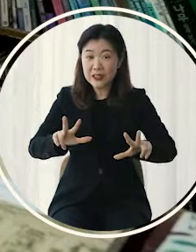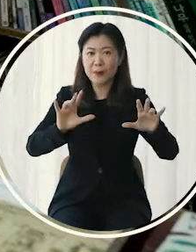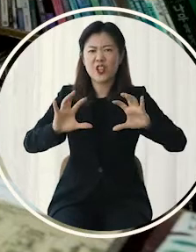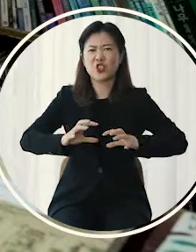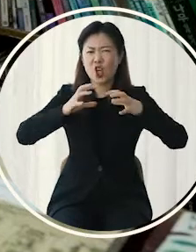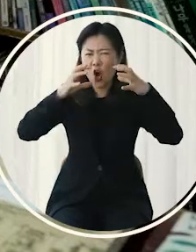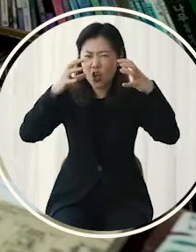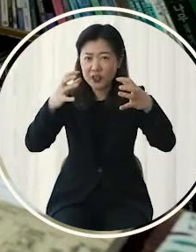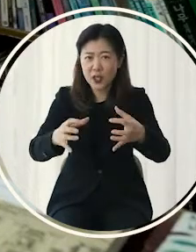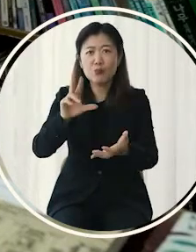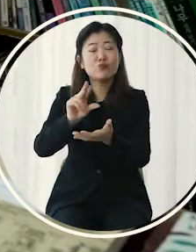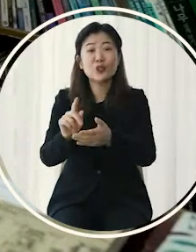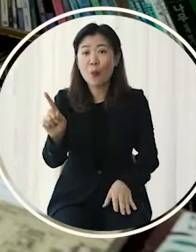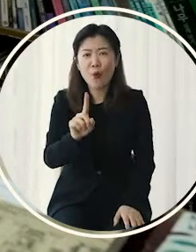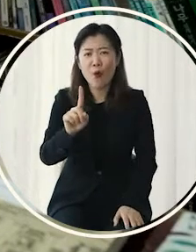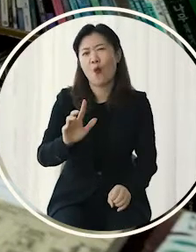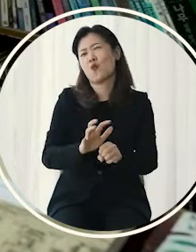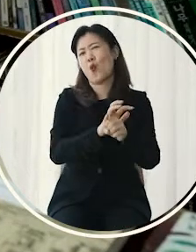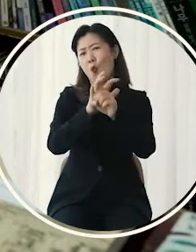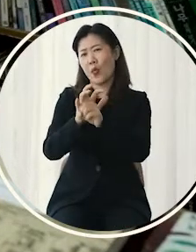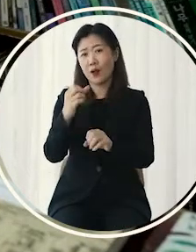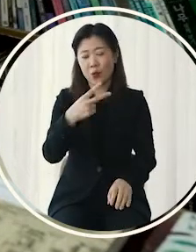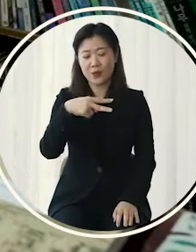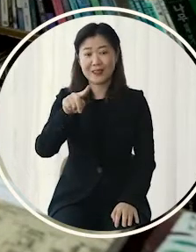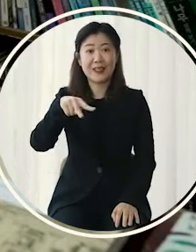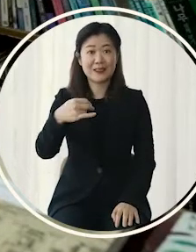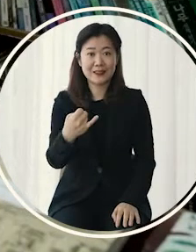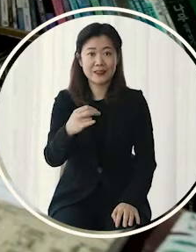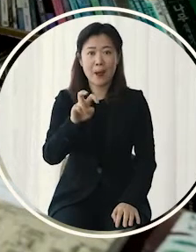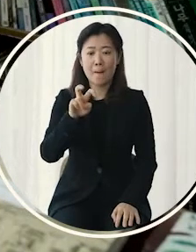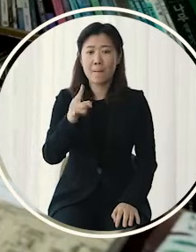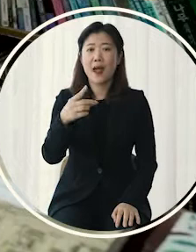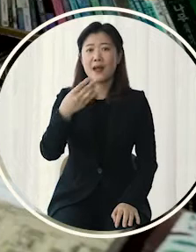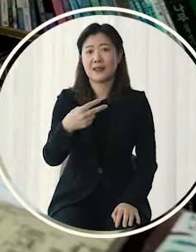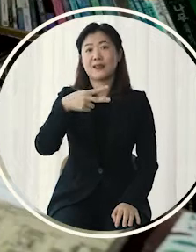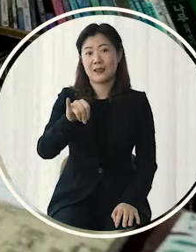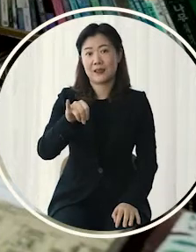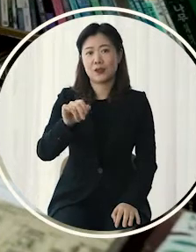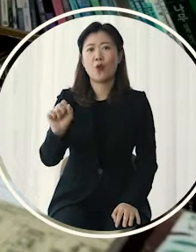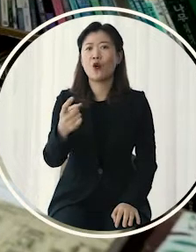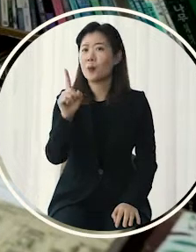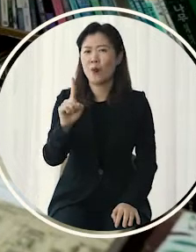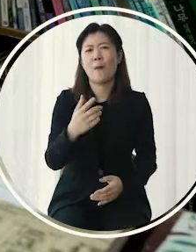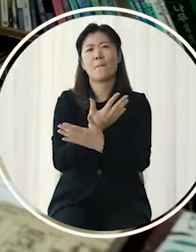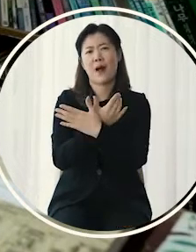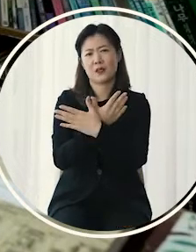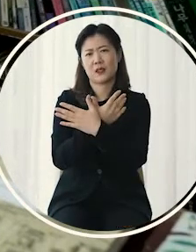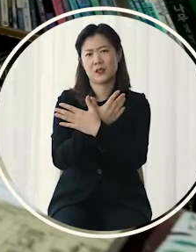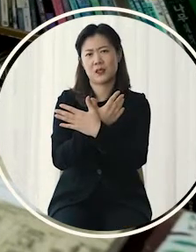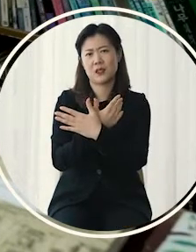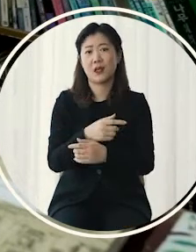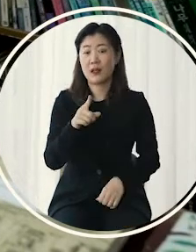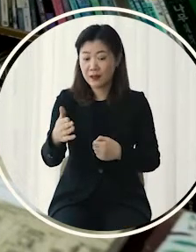세계를 팬데믹화 시켰던 코로나 바이러스나 사스, 메르스 역시 그 박쥐에게서 온 바이러스거든요.